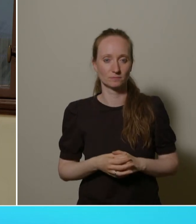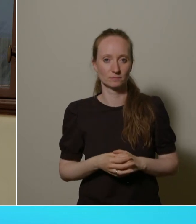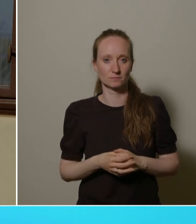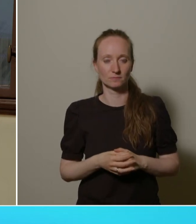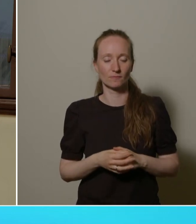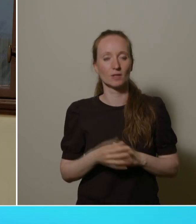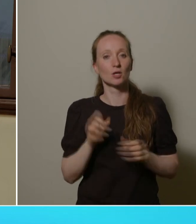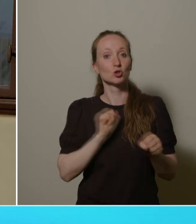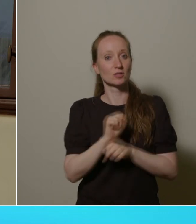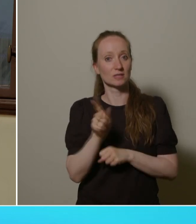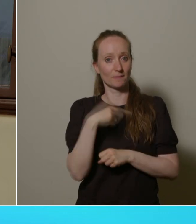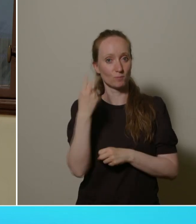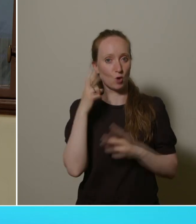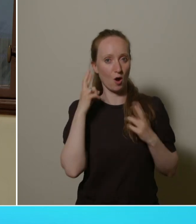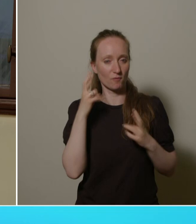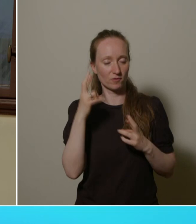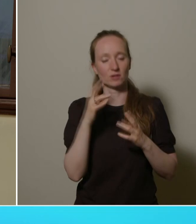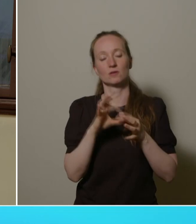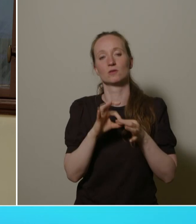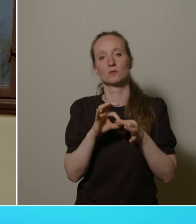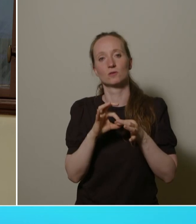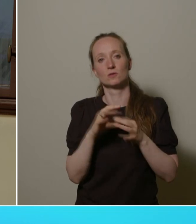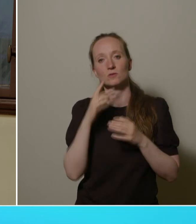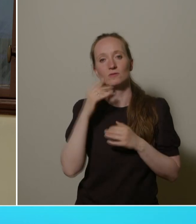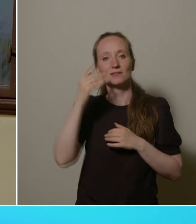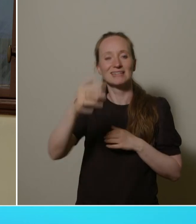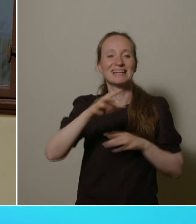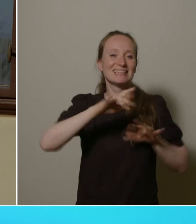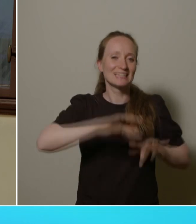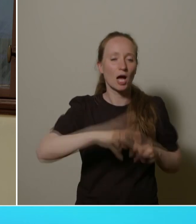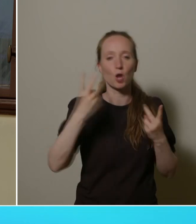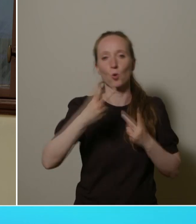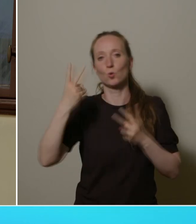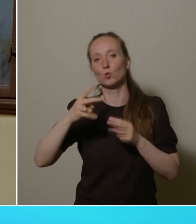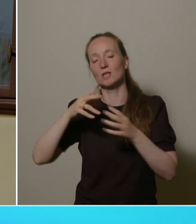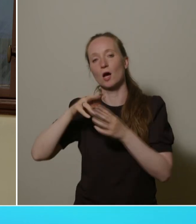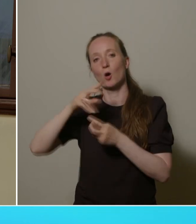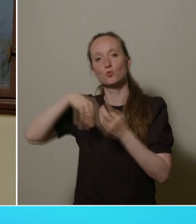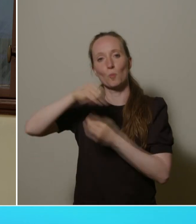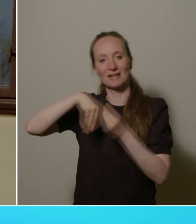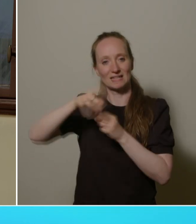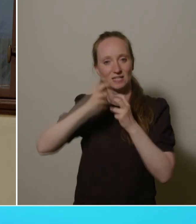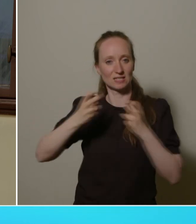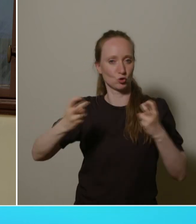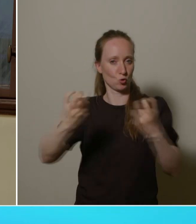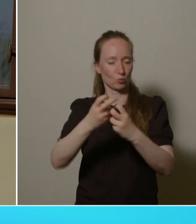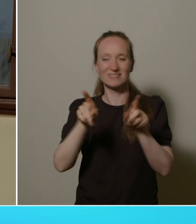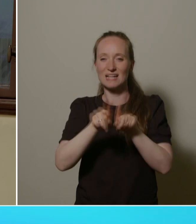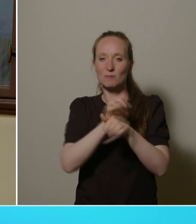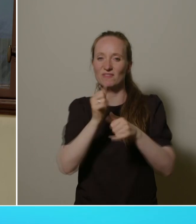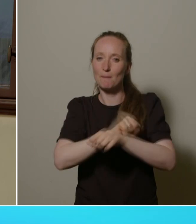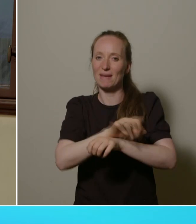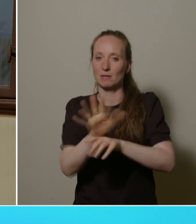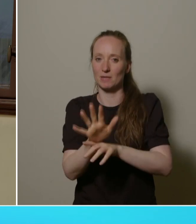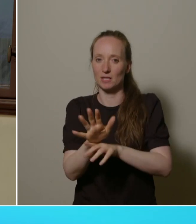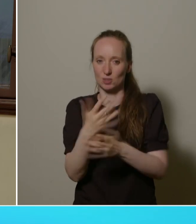Weiterhin hoffen wir, dass in absehbarer Zeit die Möglichkeiten der digitalen oder der hybriden Sitzung kommunaler Gremien, wie sie sich bereits während der Pandemie weitgehend bewährt